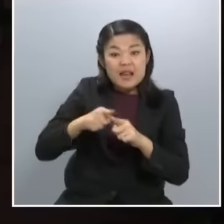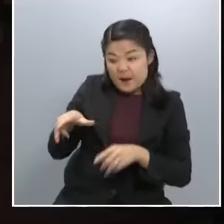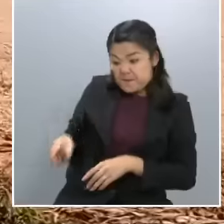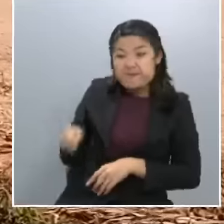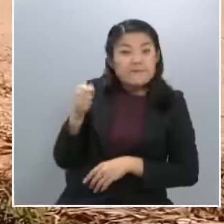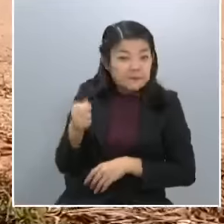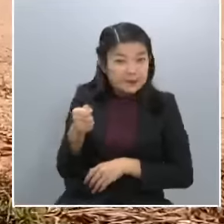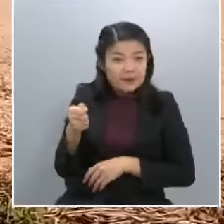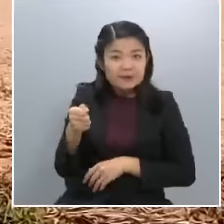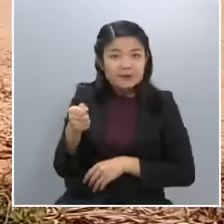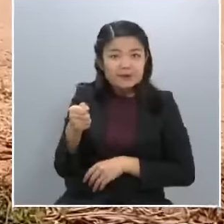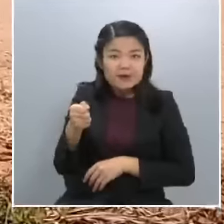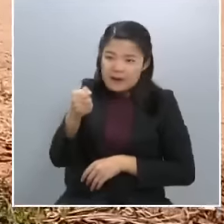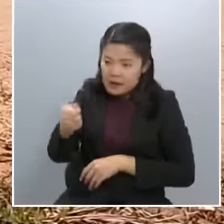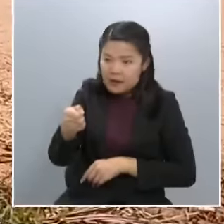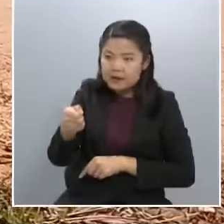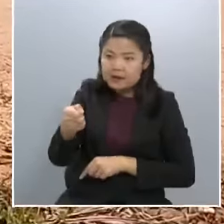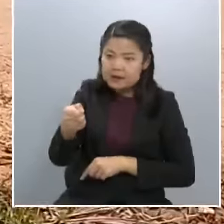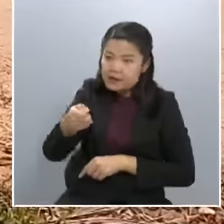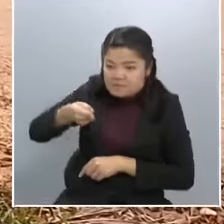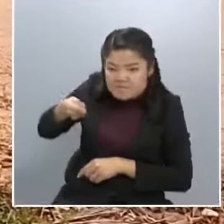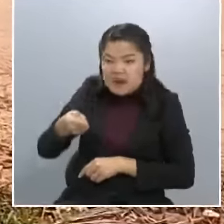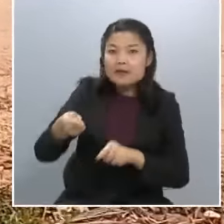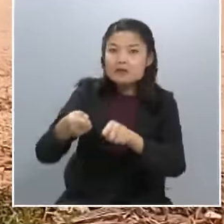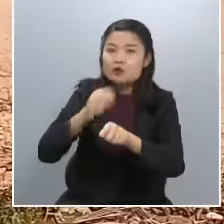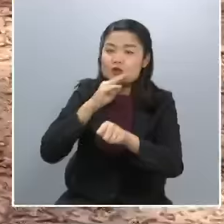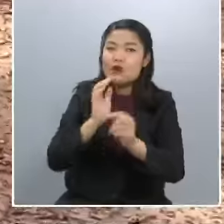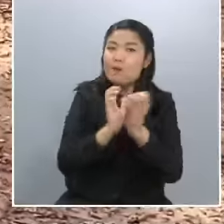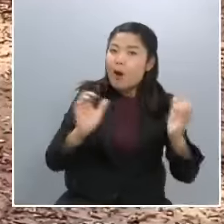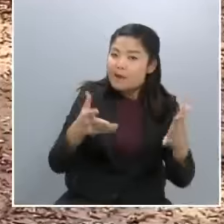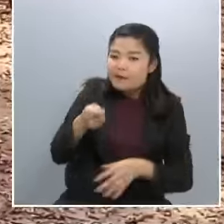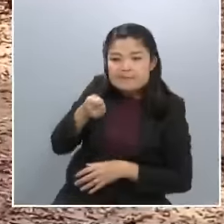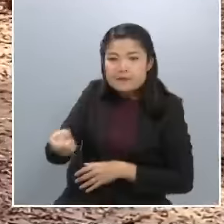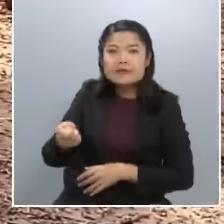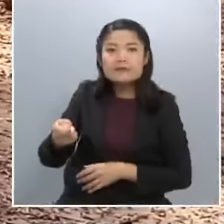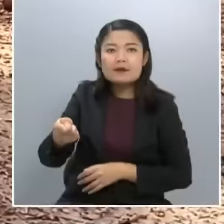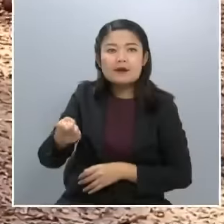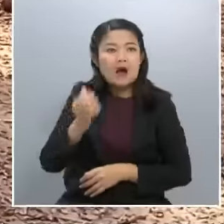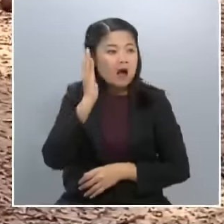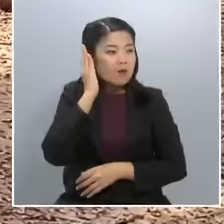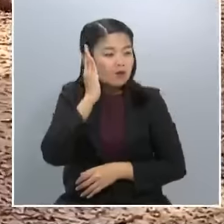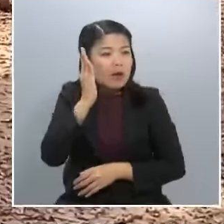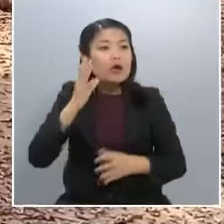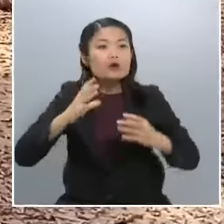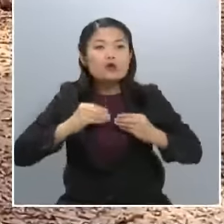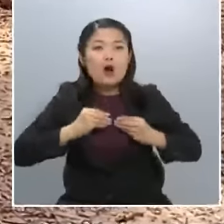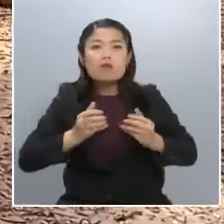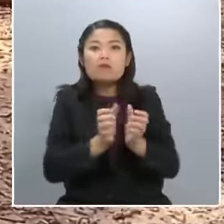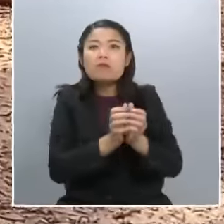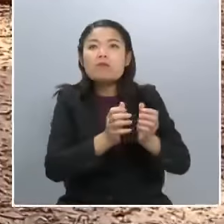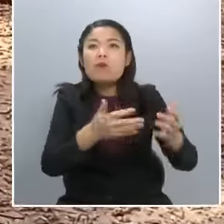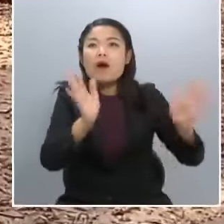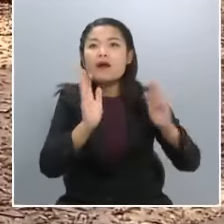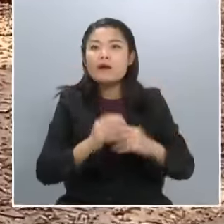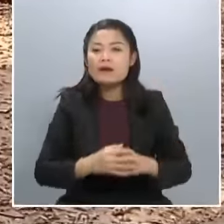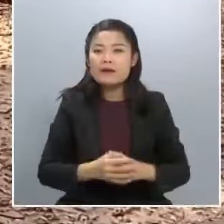วัฒนนะฮะขู่บอกว่าเดี๋ยวจะแทงนายวัฒถ้าไม่ปล่อยตัวให้ลงจากรถเลวัฒนเนี่ยนะฮะยอมปล่อยตัวลูกสาวลง